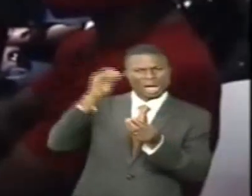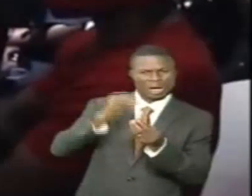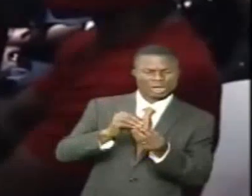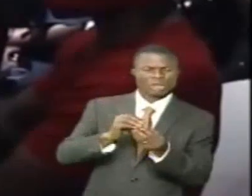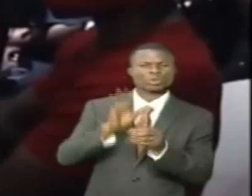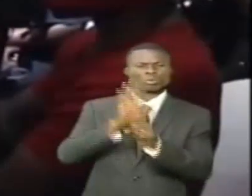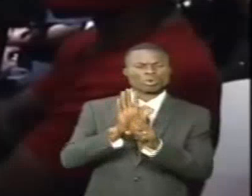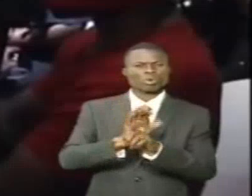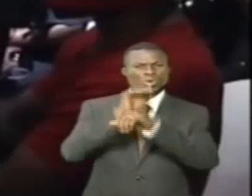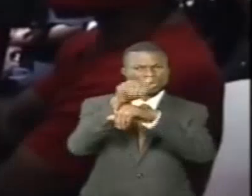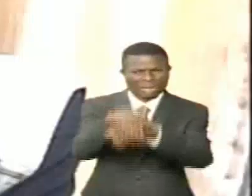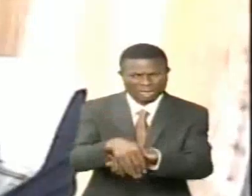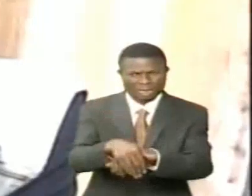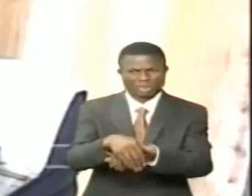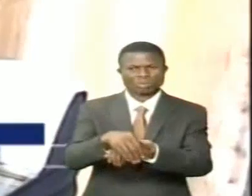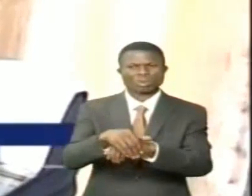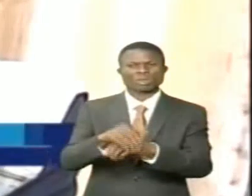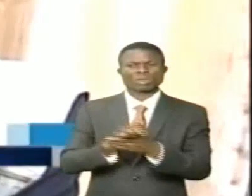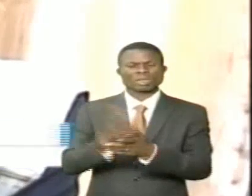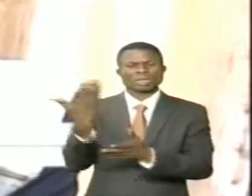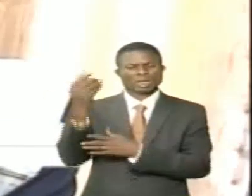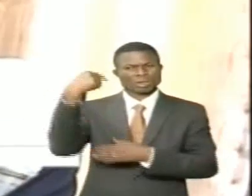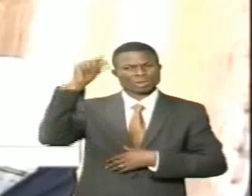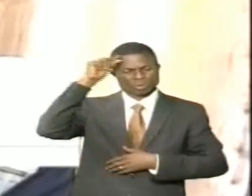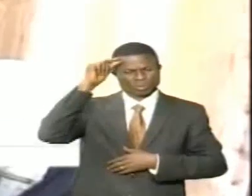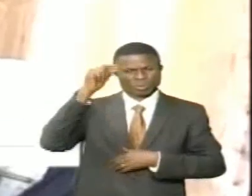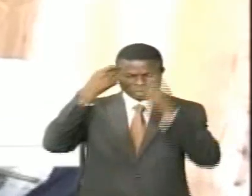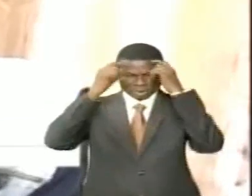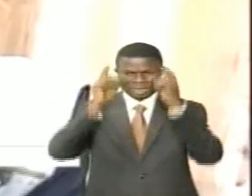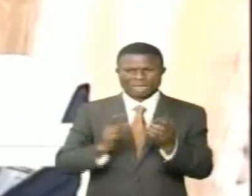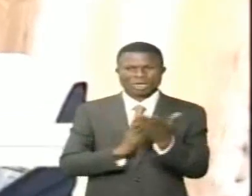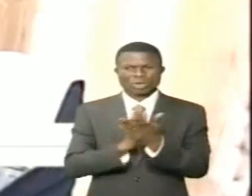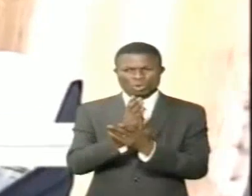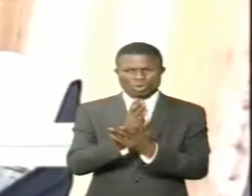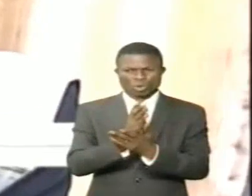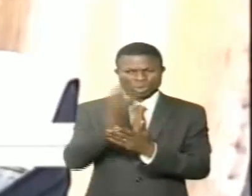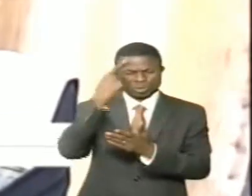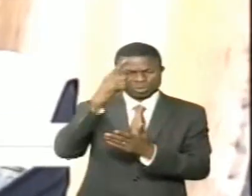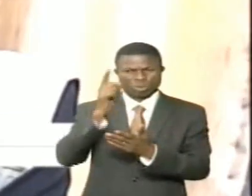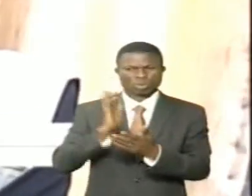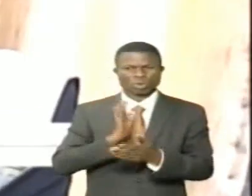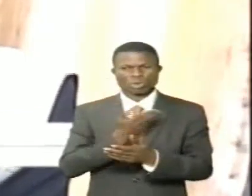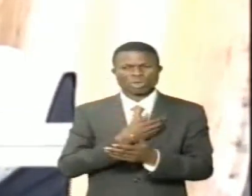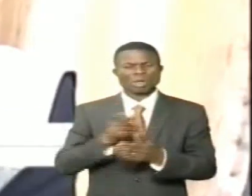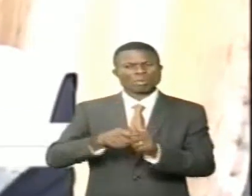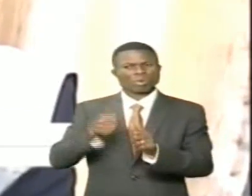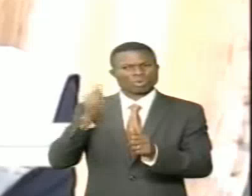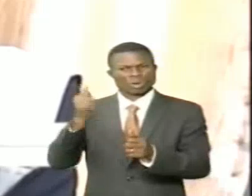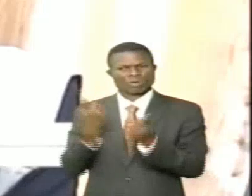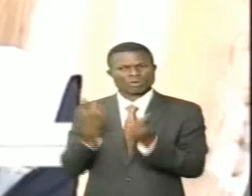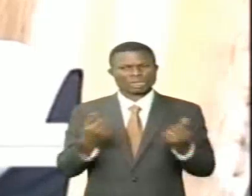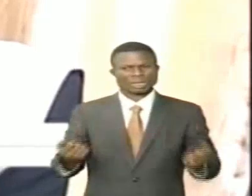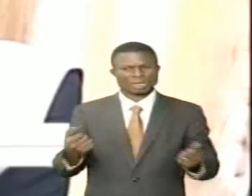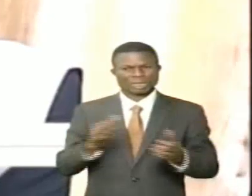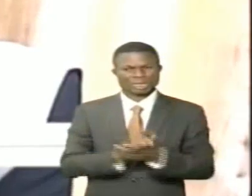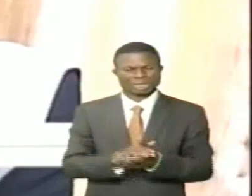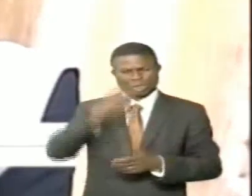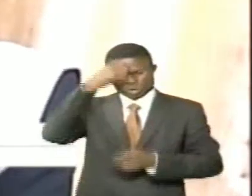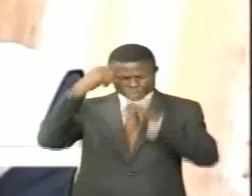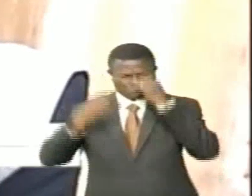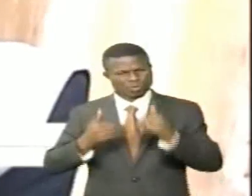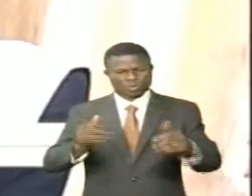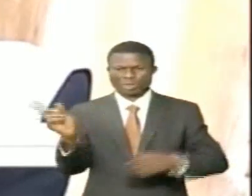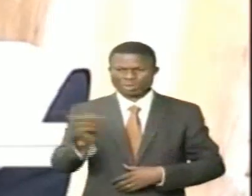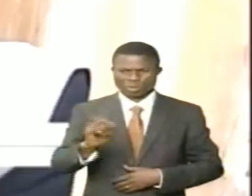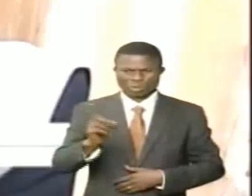engagement. J'ai montré au gouvernement congolais de prendre des mesures, et ça le plus rapidement possible, pour éviter que les enfants continuent à souffrir des violences